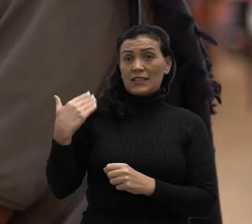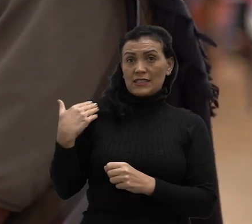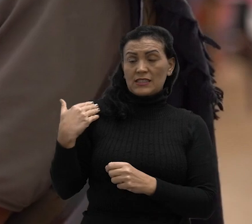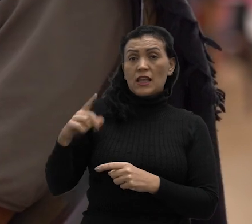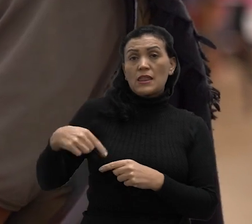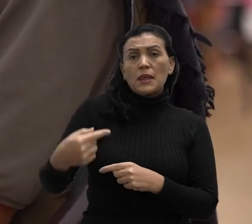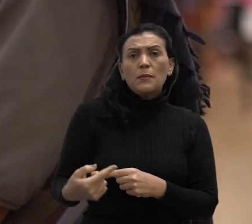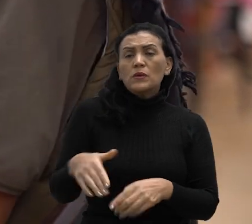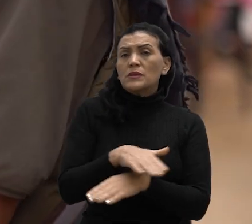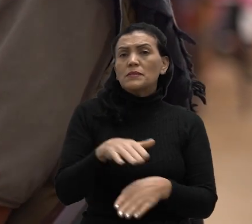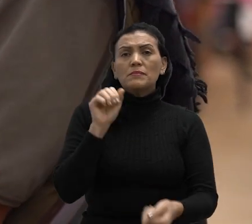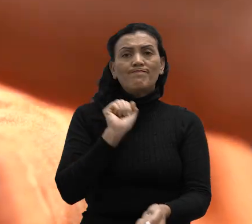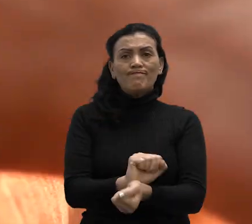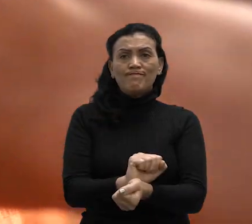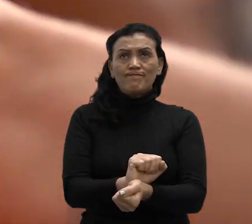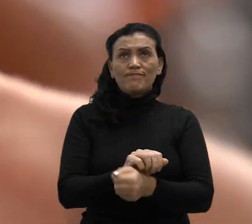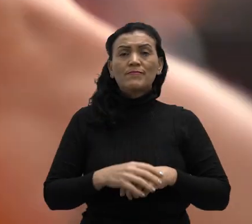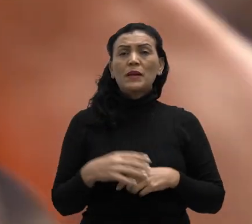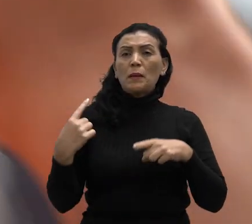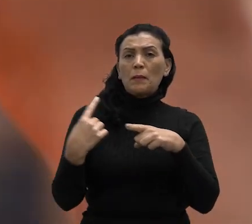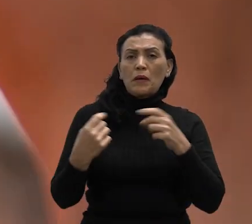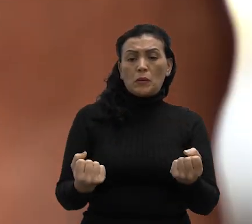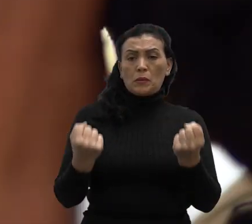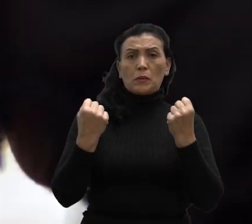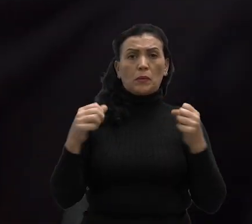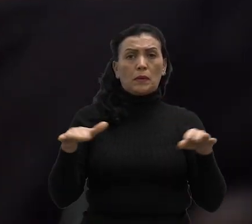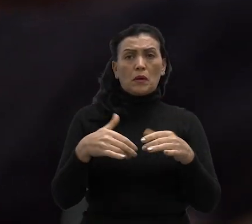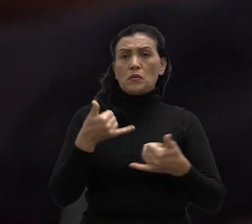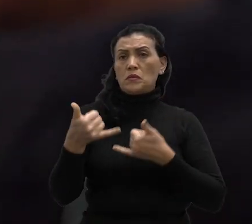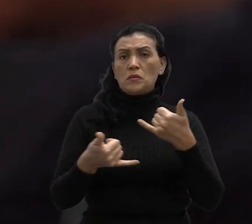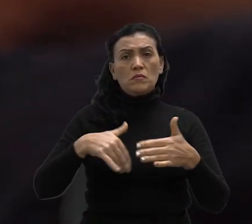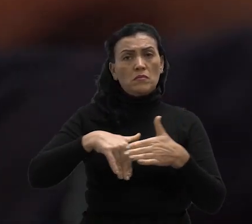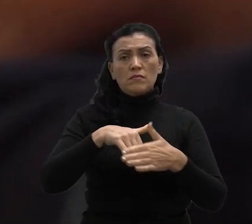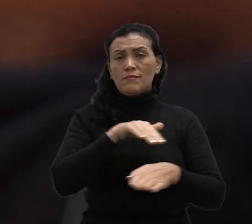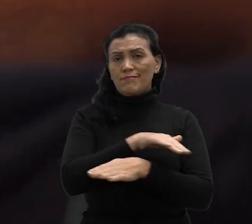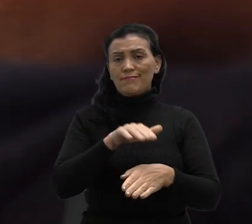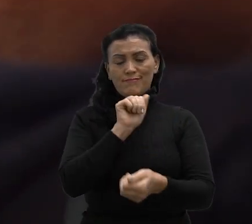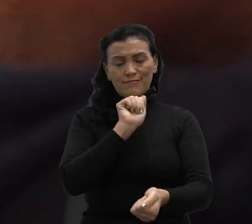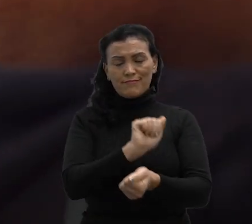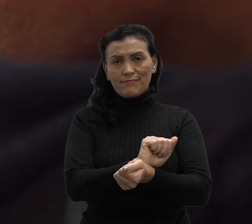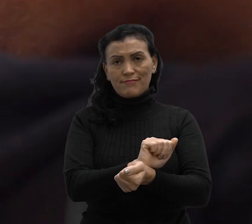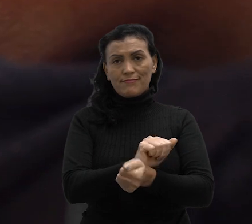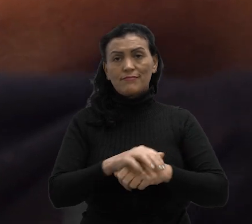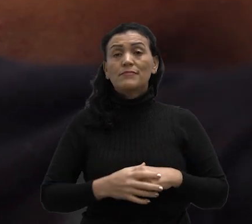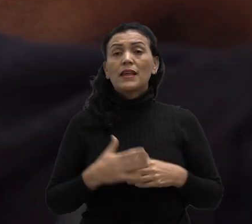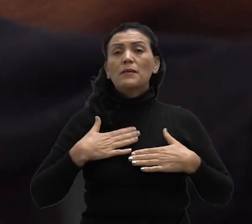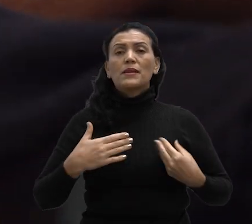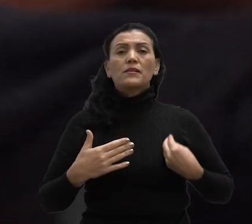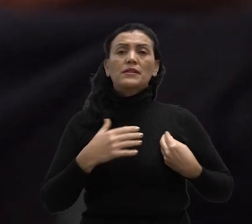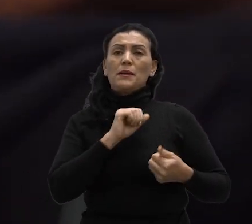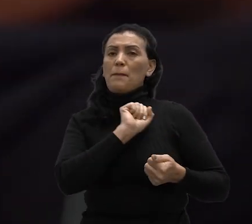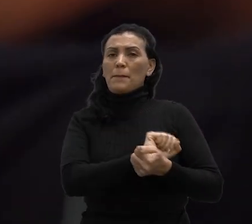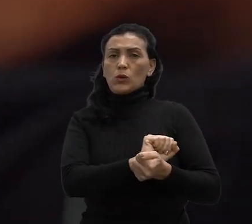محمد العب كوره، وقفت حالي، بطلت اطلع فيزر، بطلت اطلع سيارات، بطلت انزل